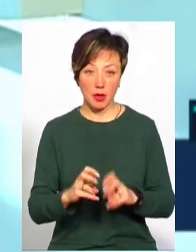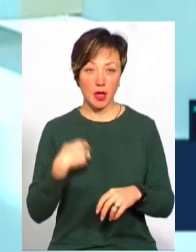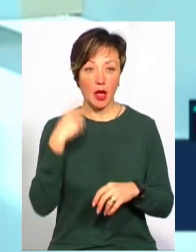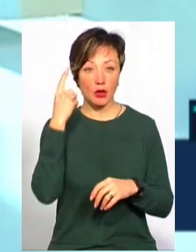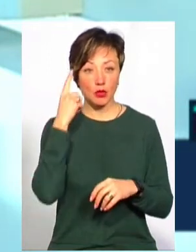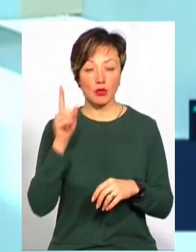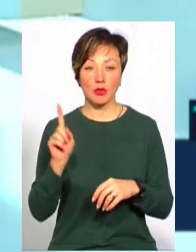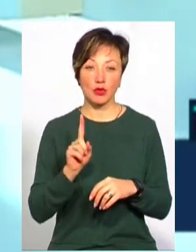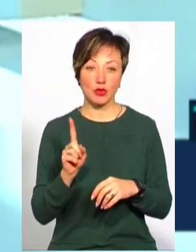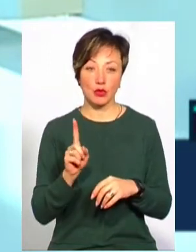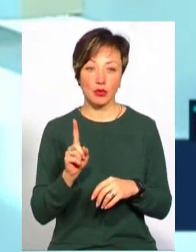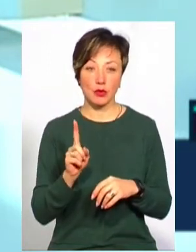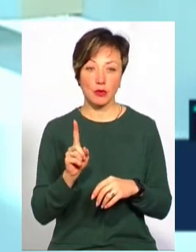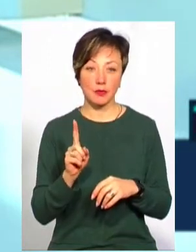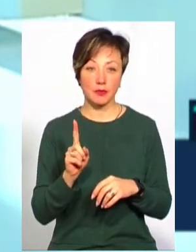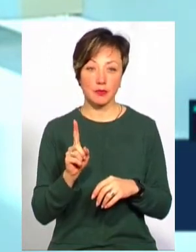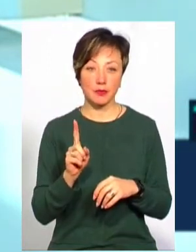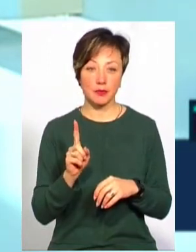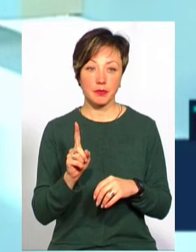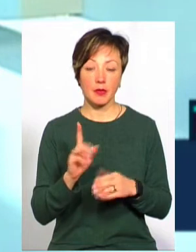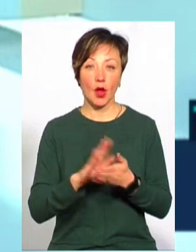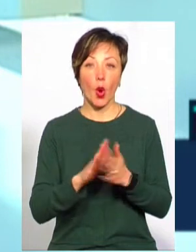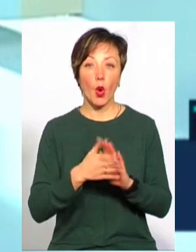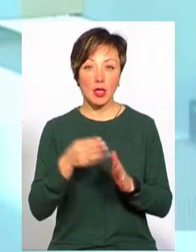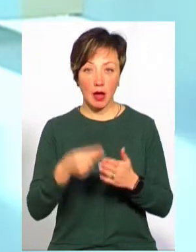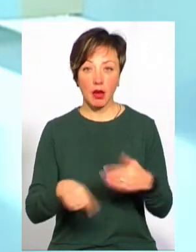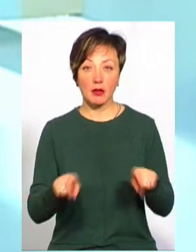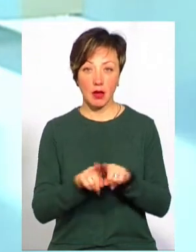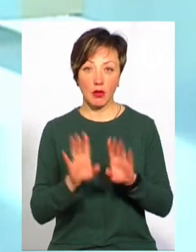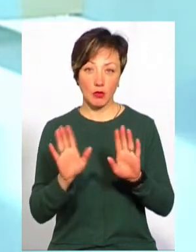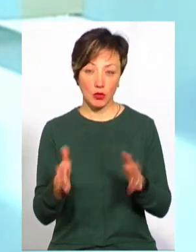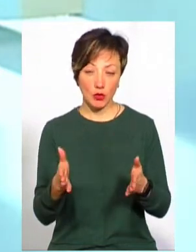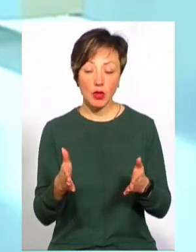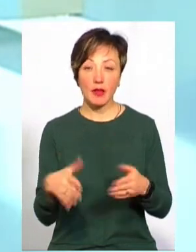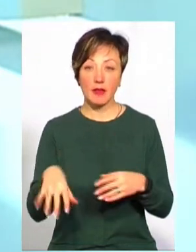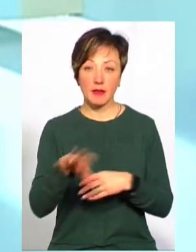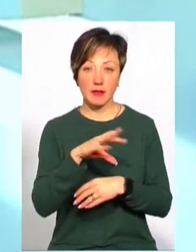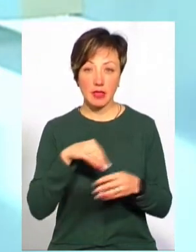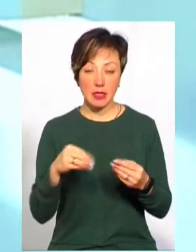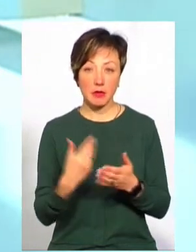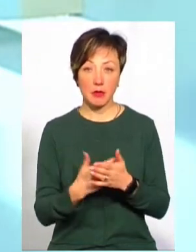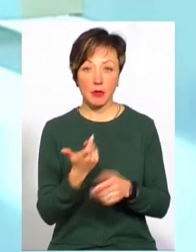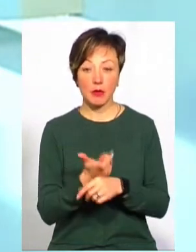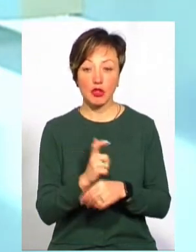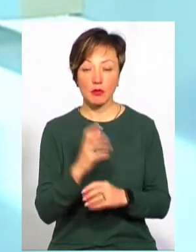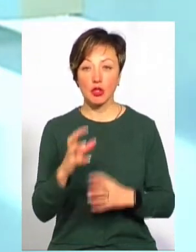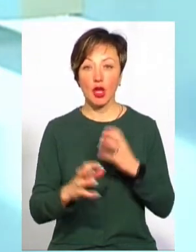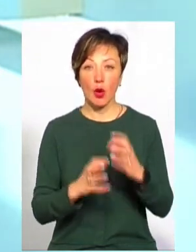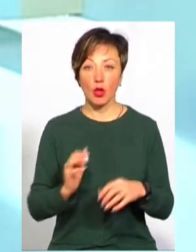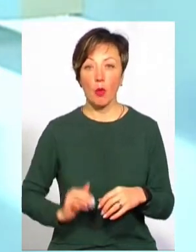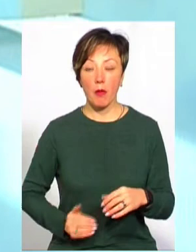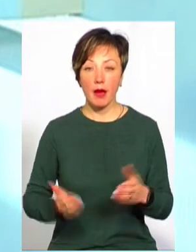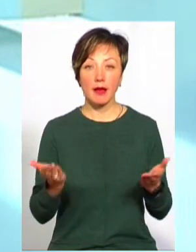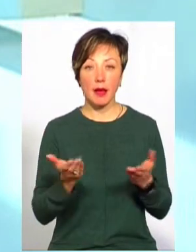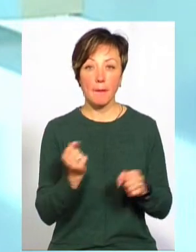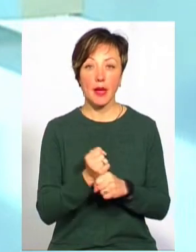думаю, що якби контракти саме так будуть заключатися. Адже всі, скажімо, більшість міжнародних компаній,